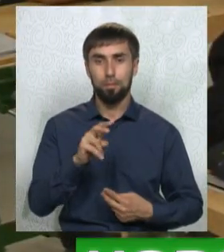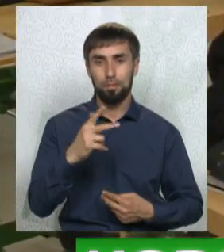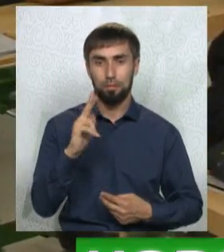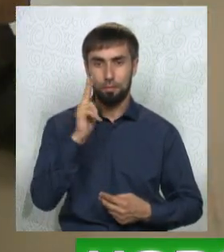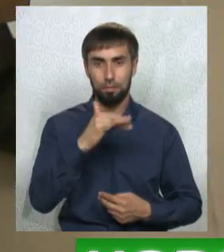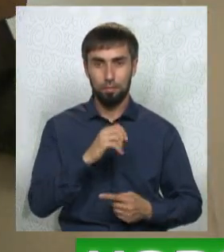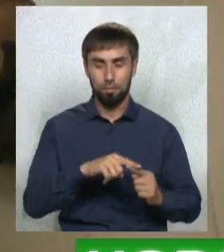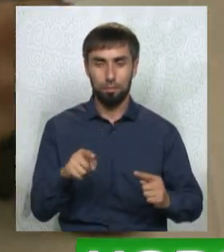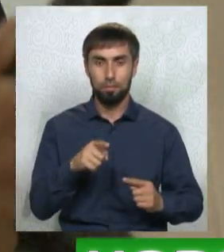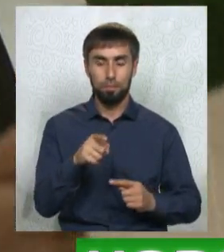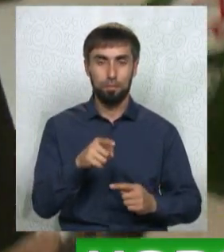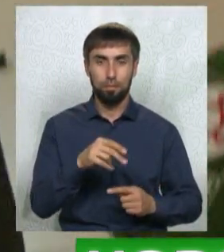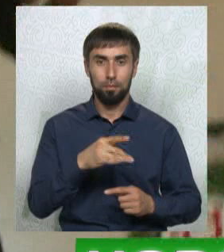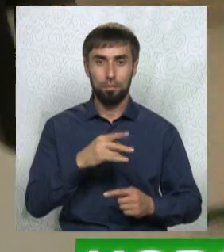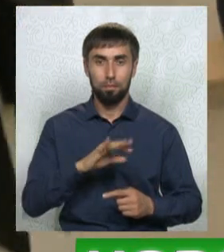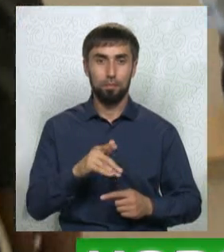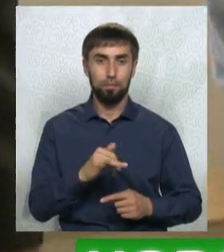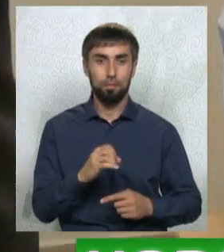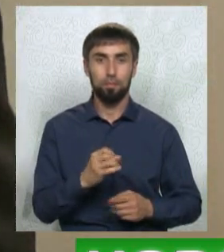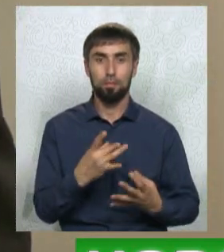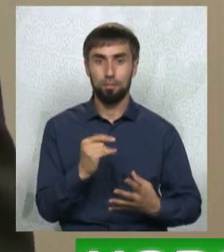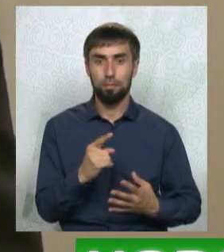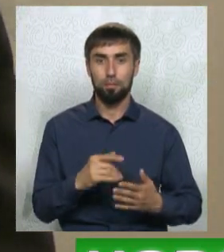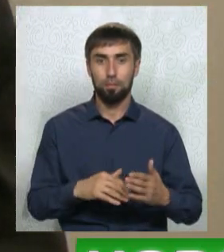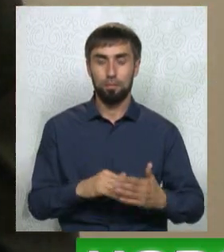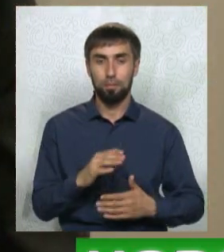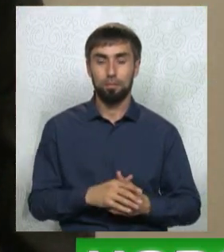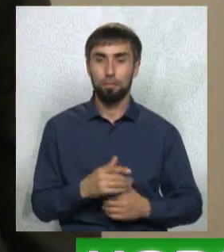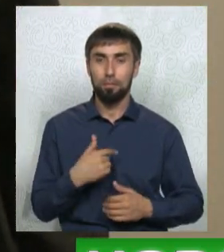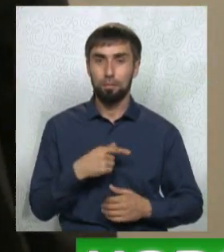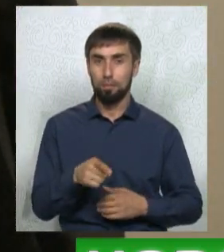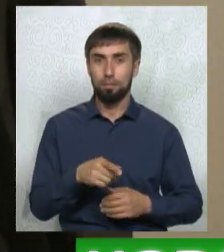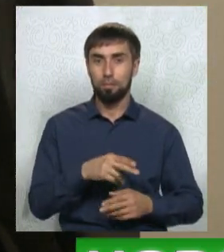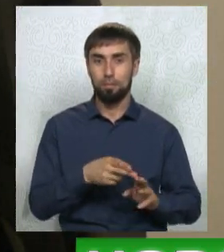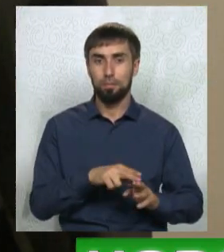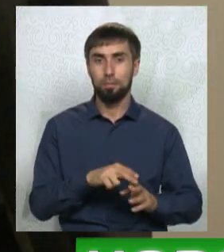сейчас продуктивность увеличилась в разы. Сейчас я строгаю древесину.